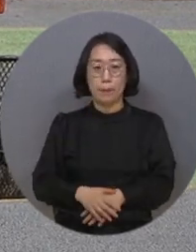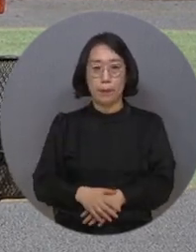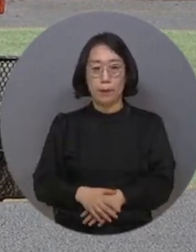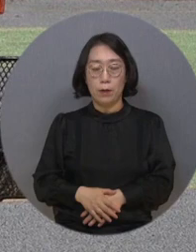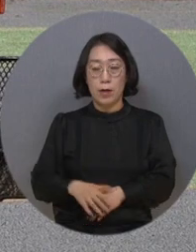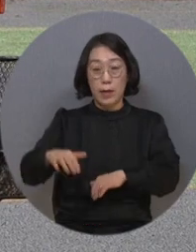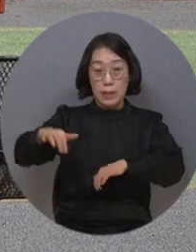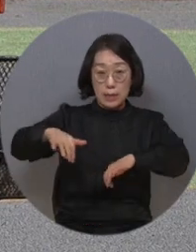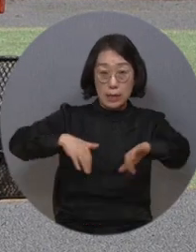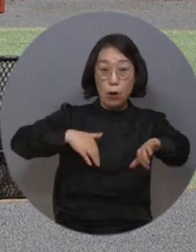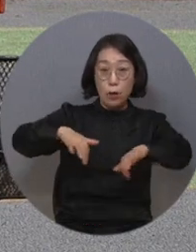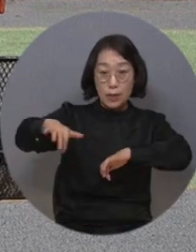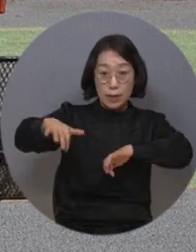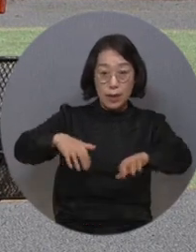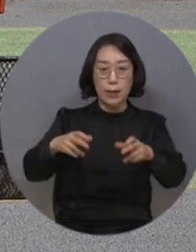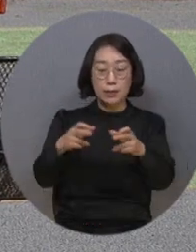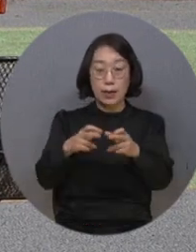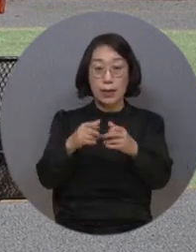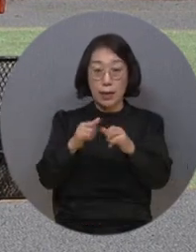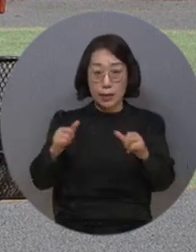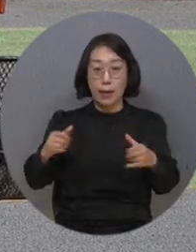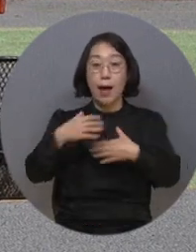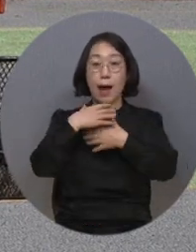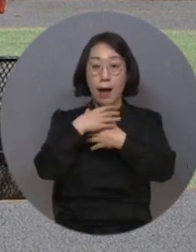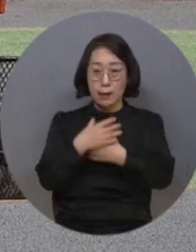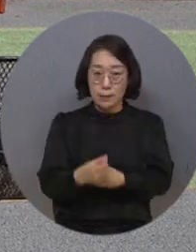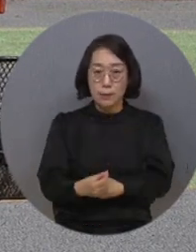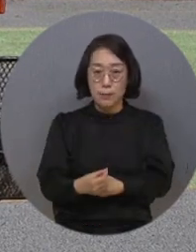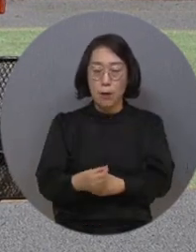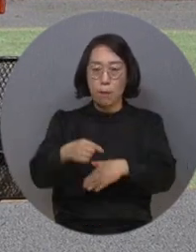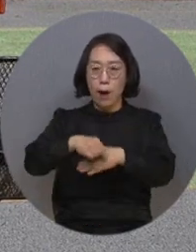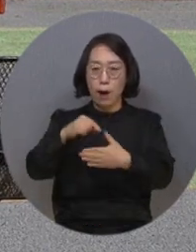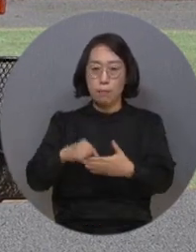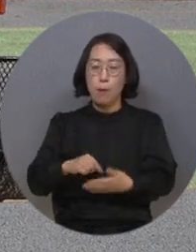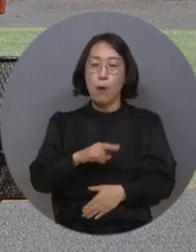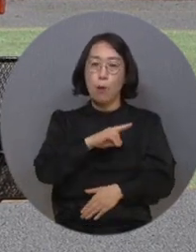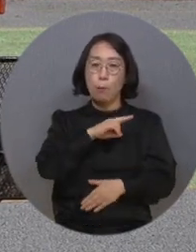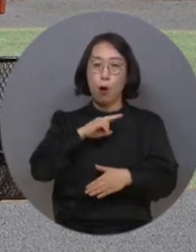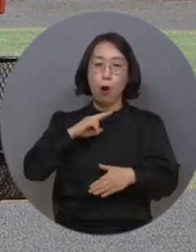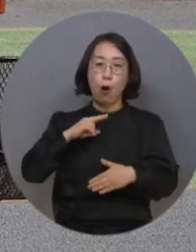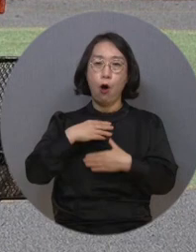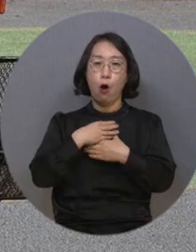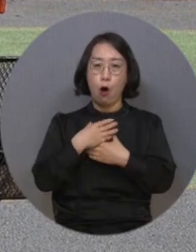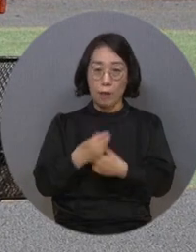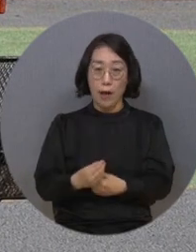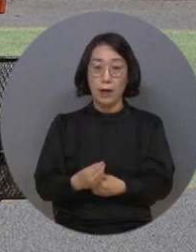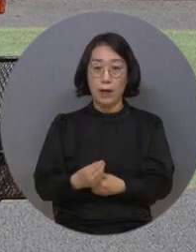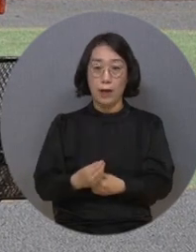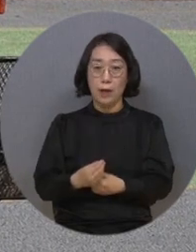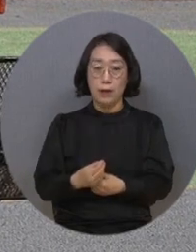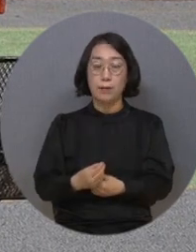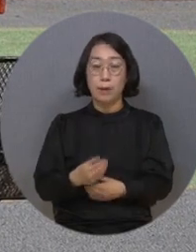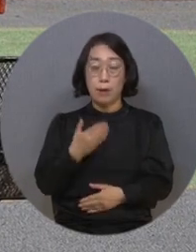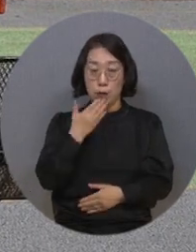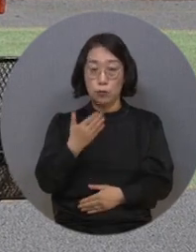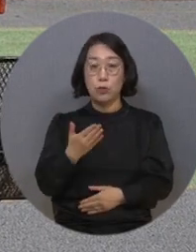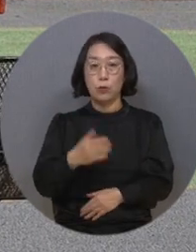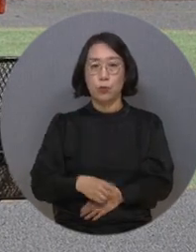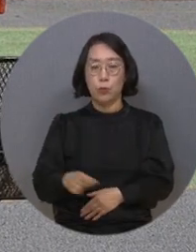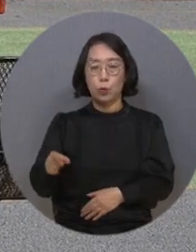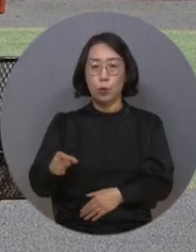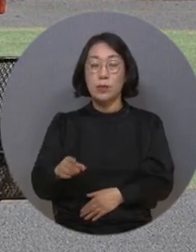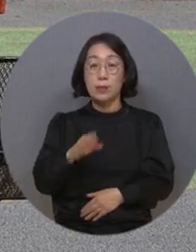갈 적에 장애인들이 좀 안심하고, 네. 심적으로 되게 안정감을 가지고 있어요. 그리고 제가 이제 사례를